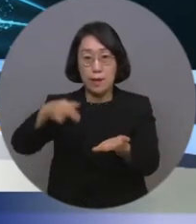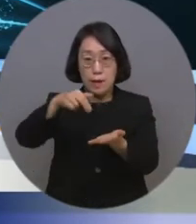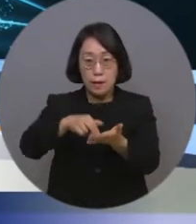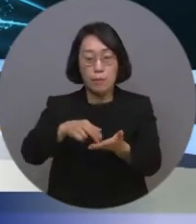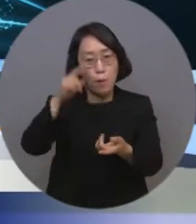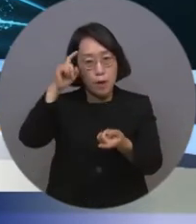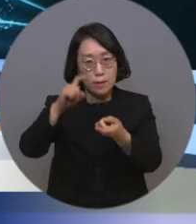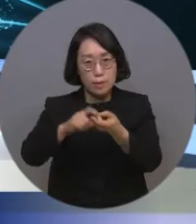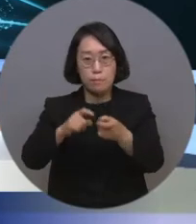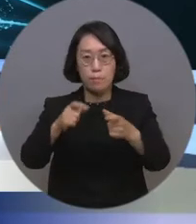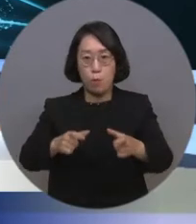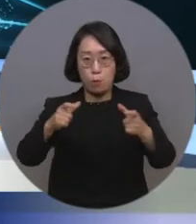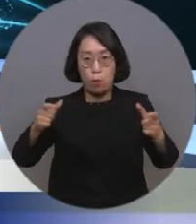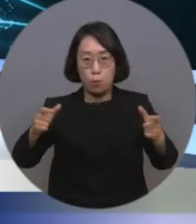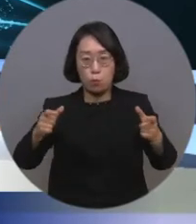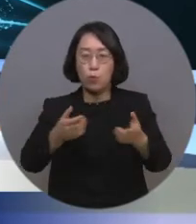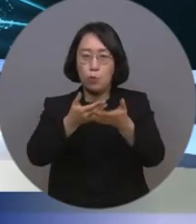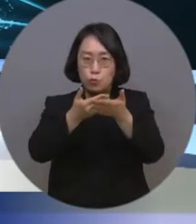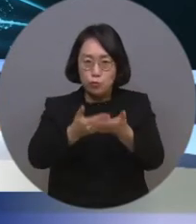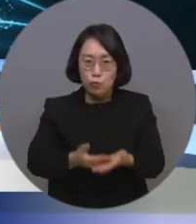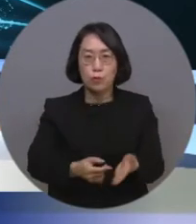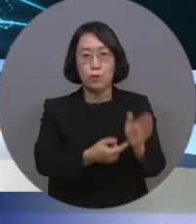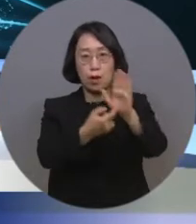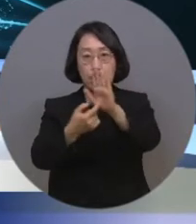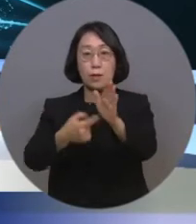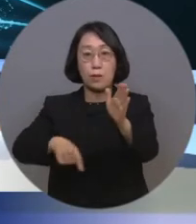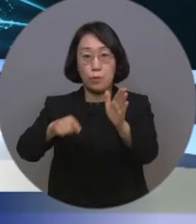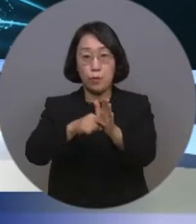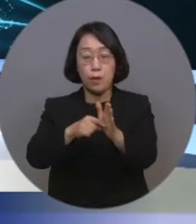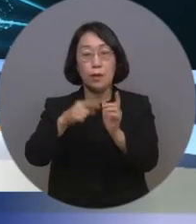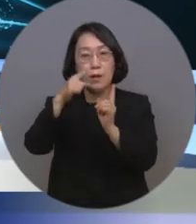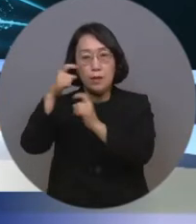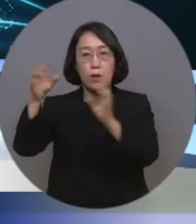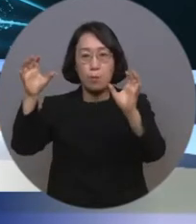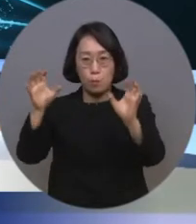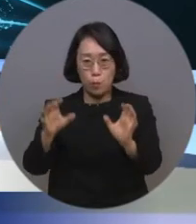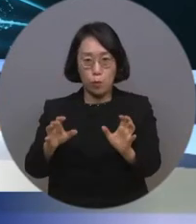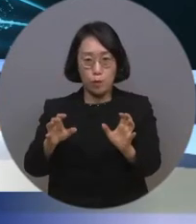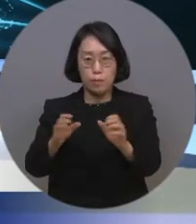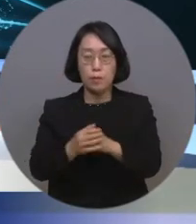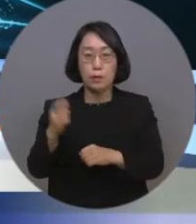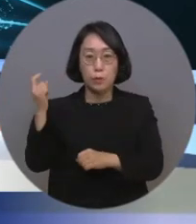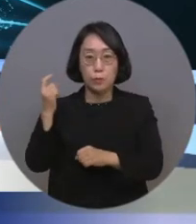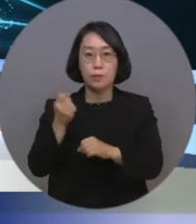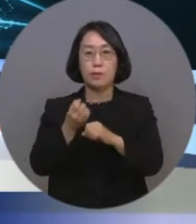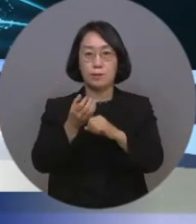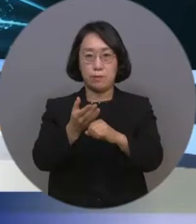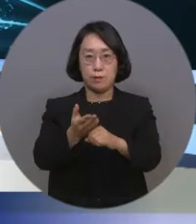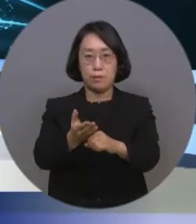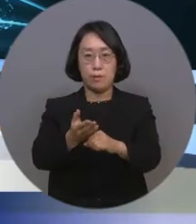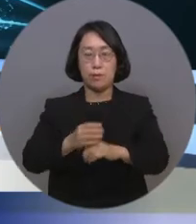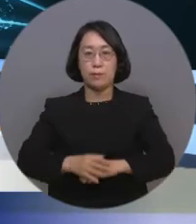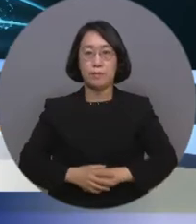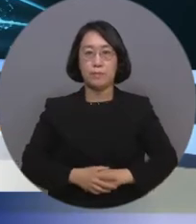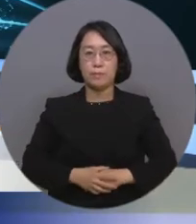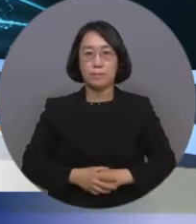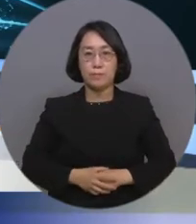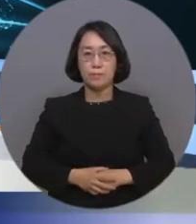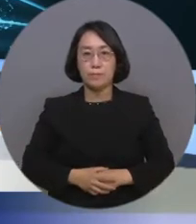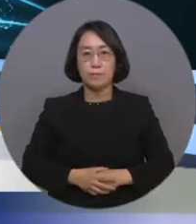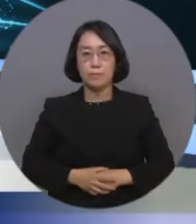확대와 장애인 직업재활의 중요성을 되새기기 위한 기념식이 마련됐습니다. 현장 소식을 박성용 기자가